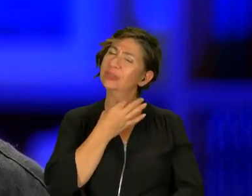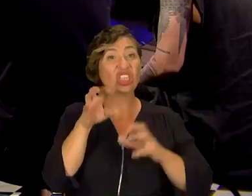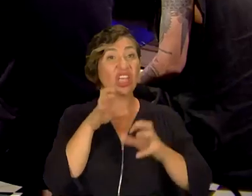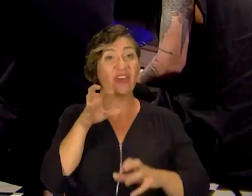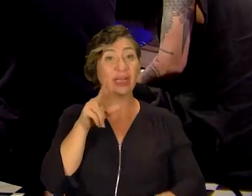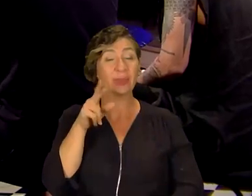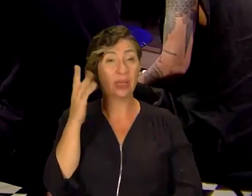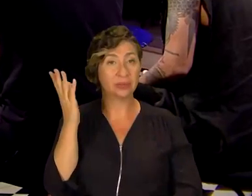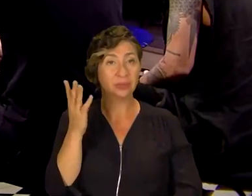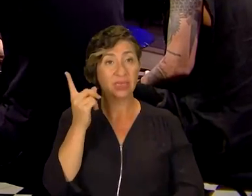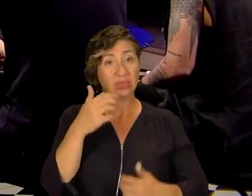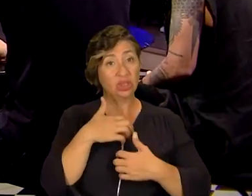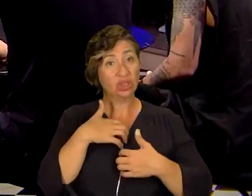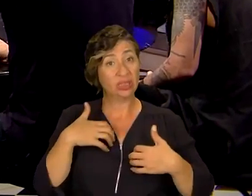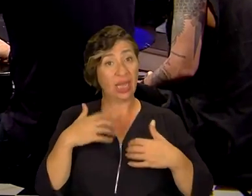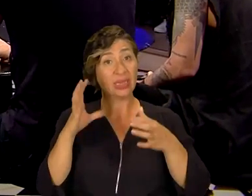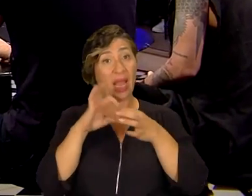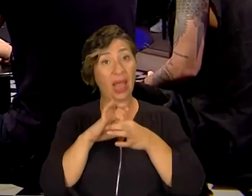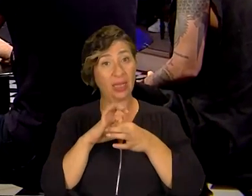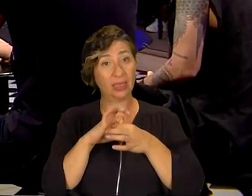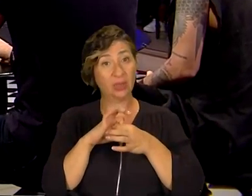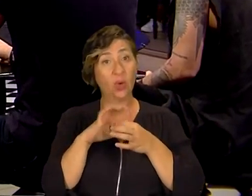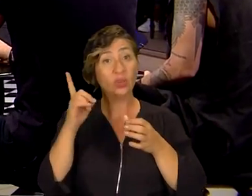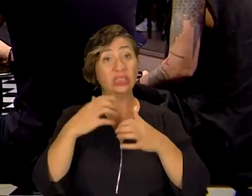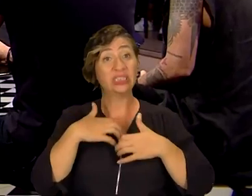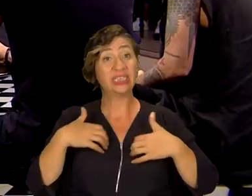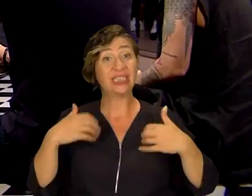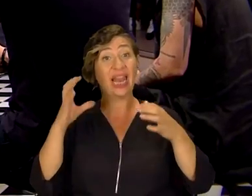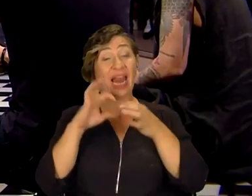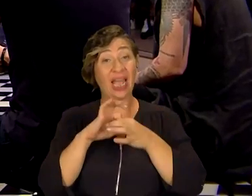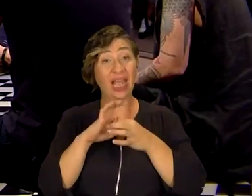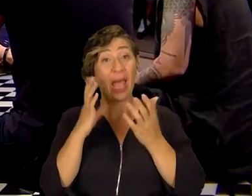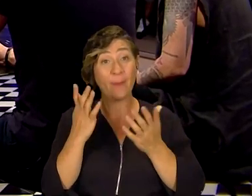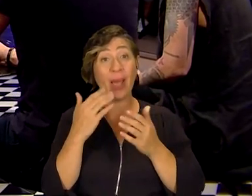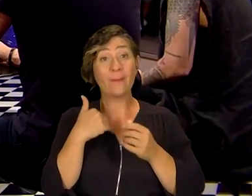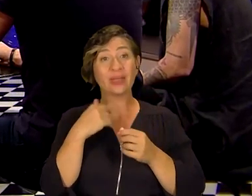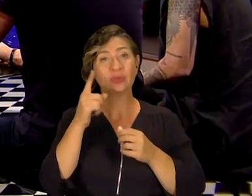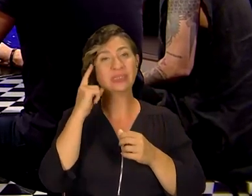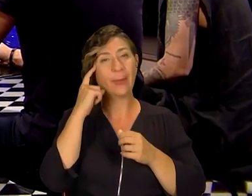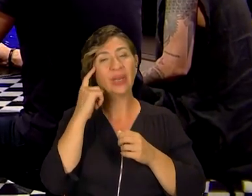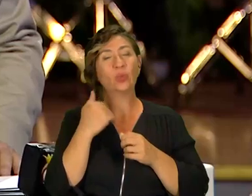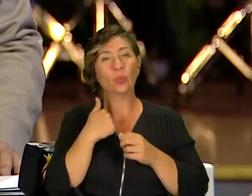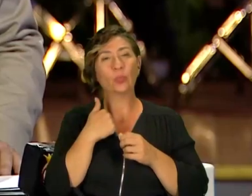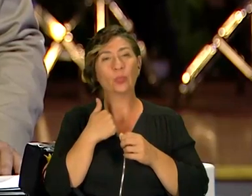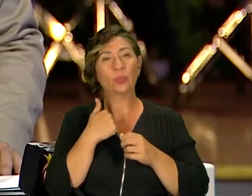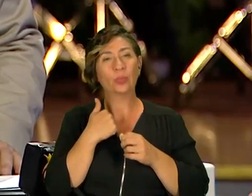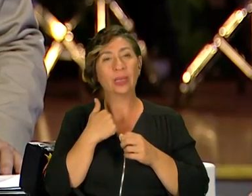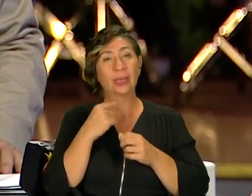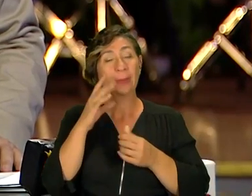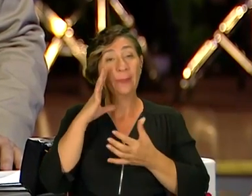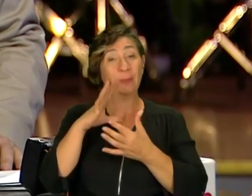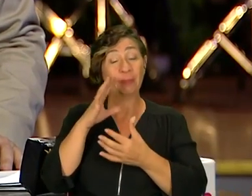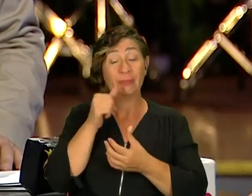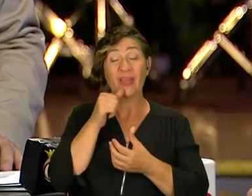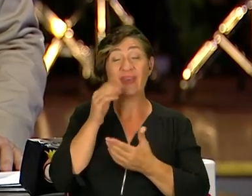ederim. Herhangi bir... Biraz cesaretle de alakalı galiba. Cesaret, onun cesaretiyle alakalı ama ben şeyi tahmin ediyorum. Beyefendi